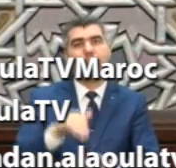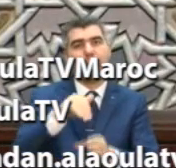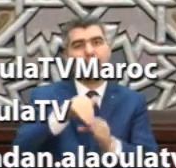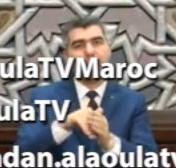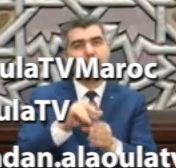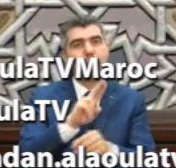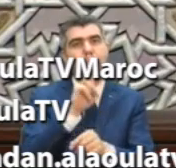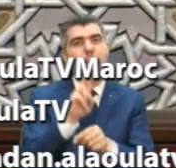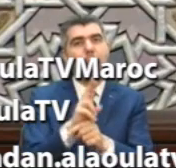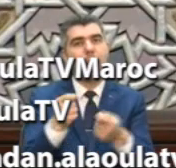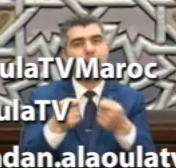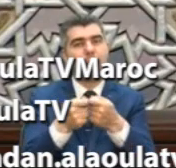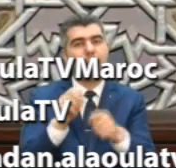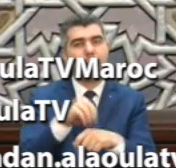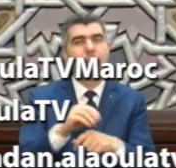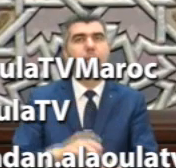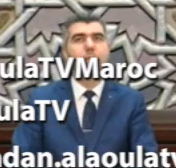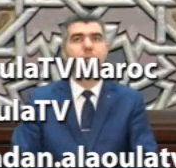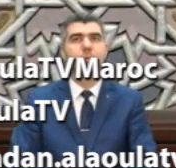التعقيب.